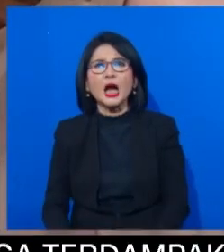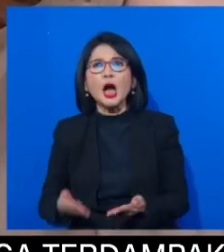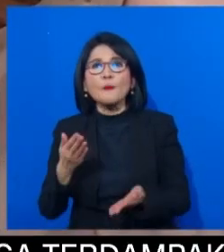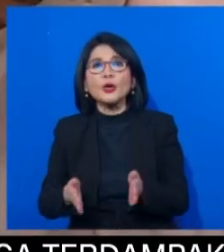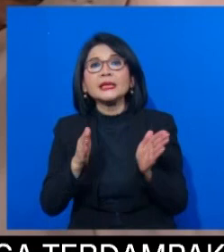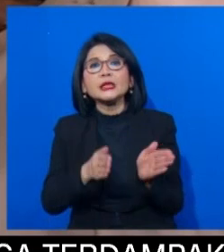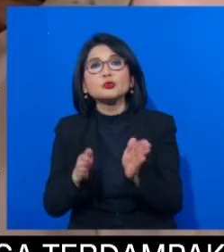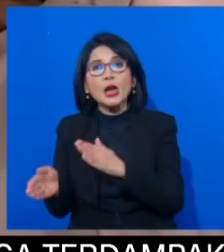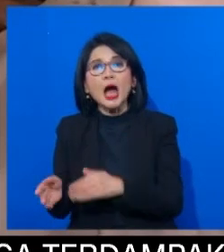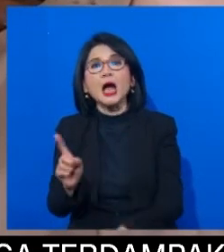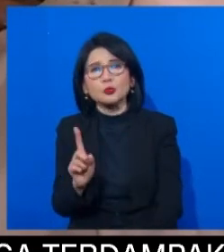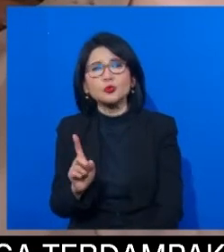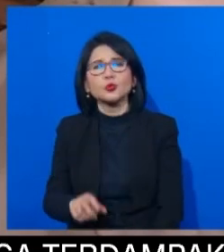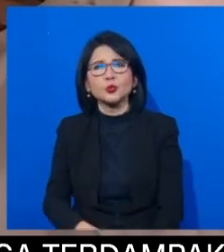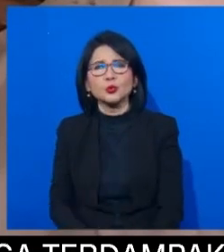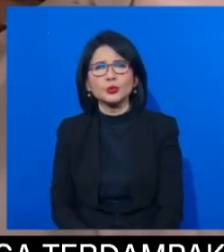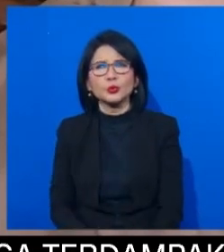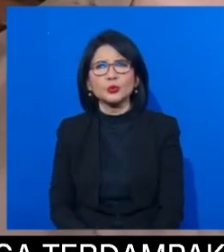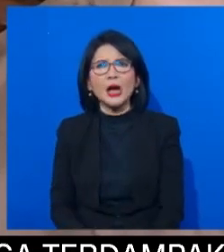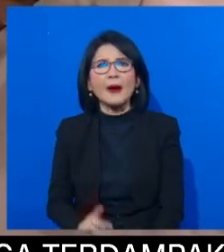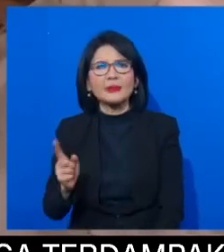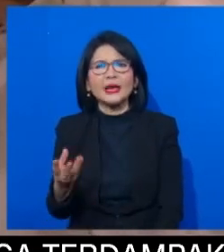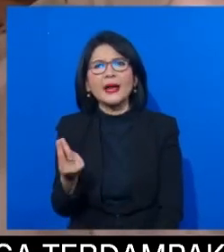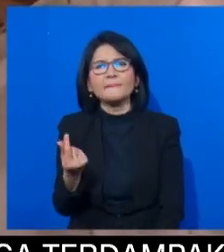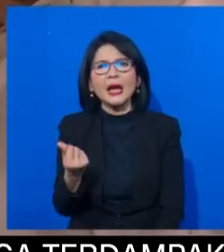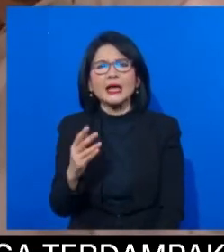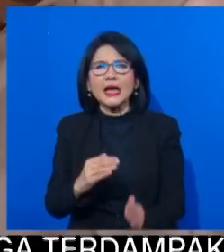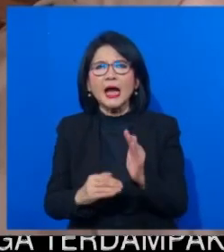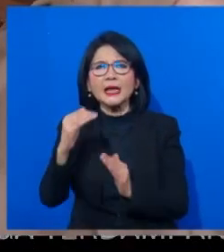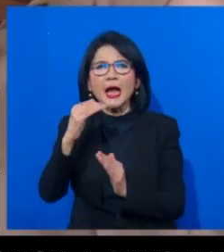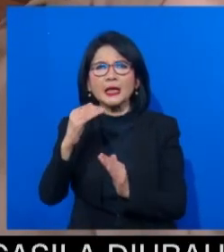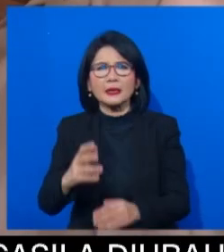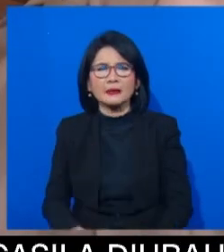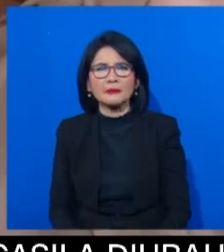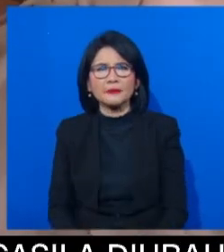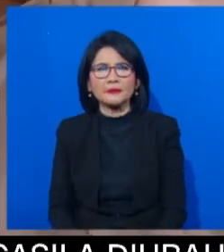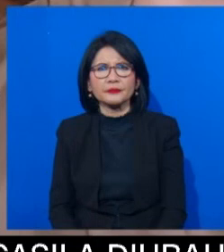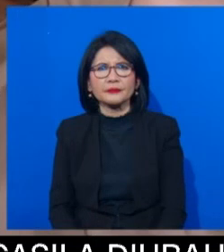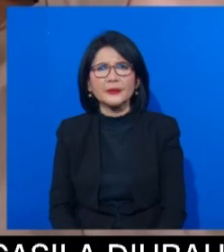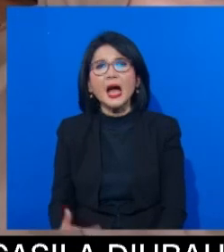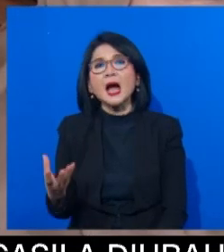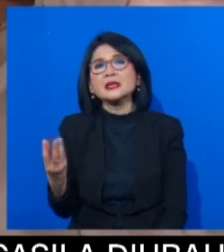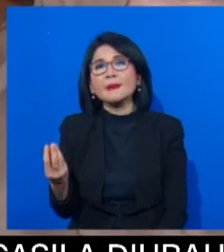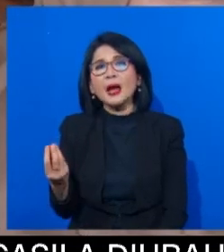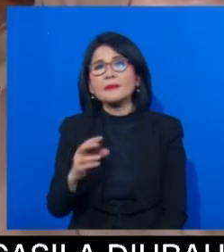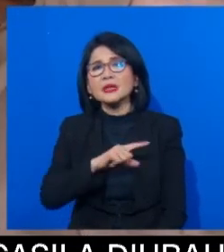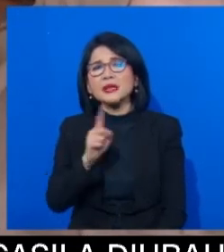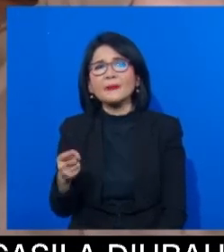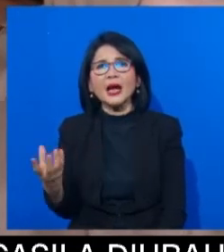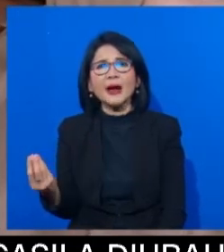di masalah biaya mungkin. Ditunda? Ya, ditunda dulu mungkin. Kapan, sampai kapan, Mbak?